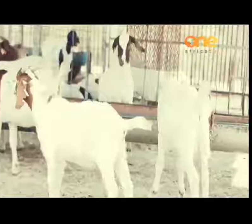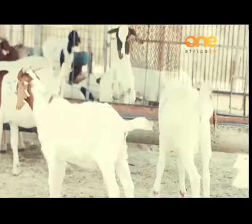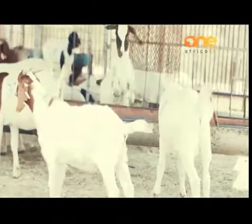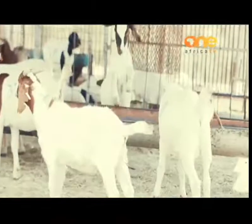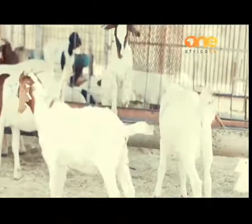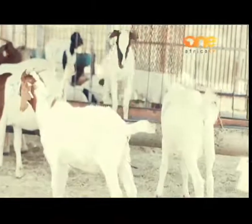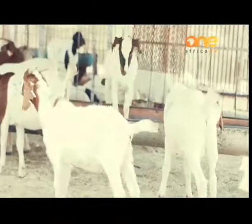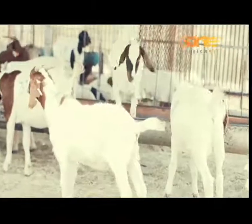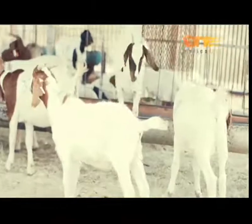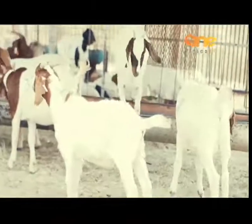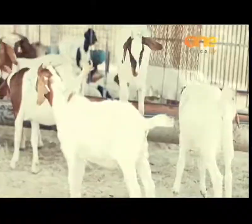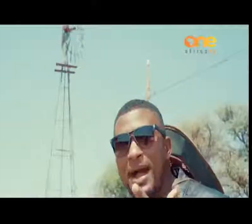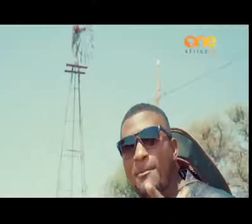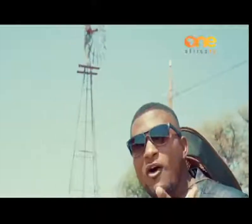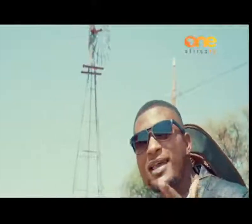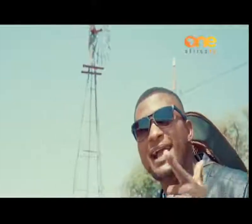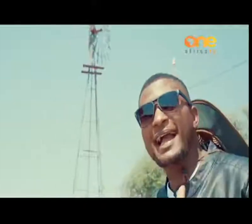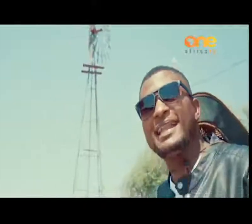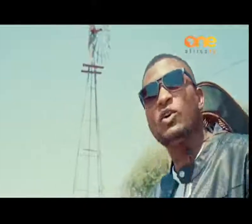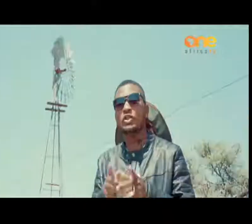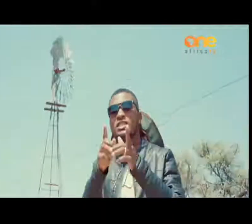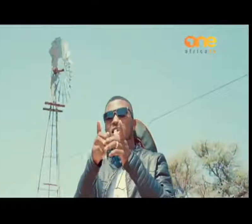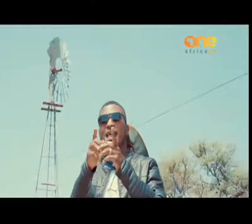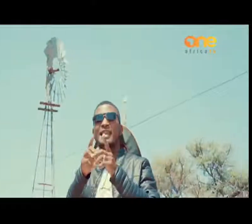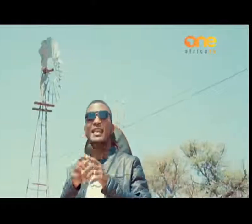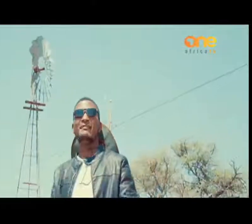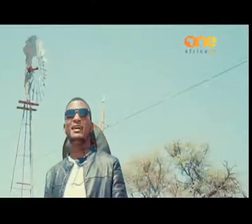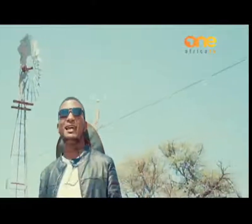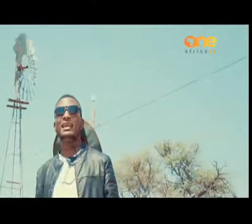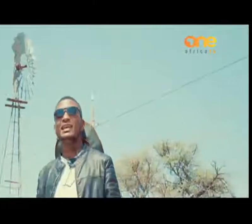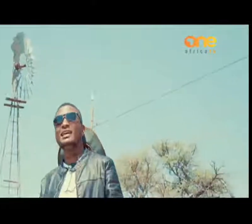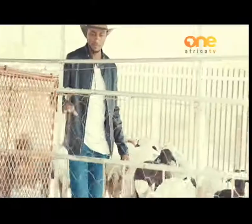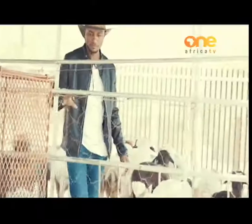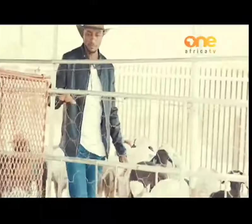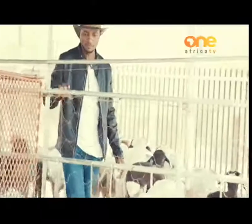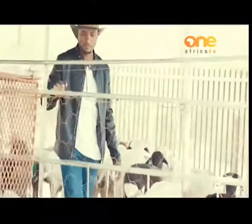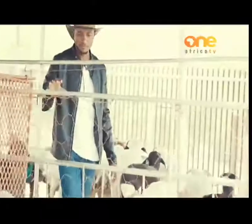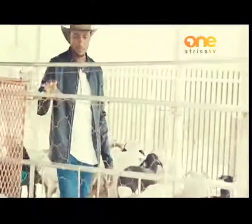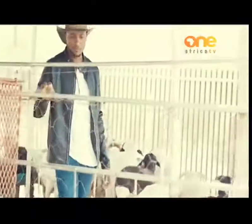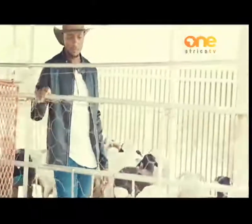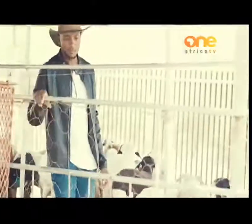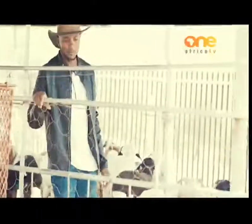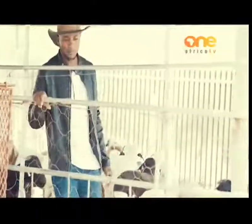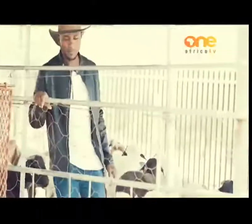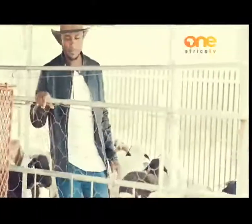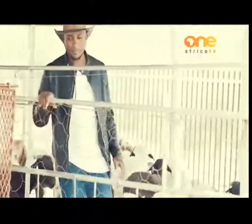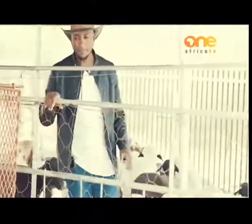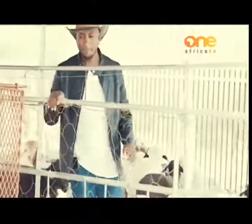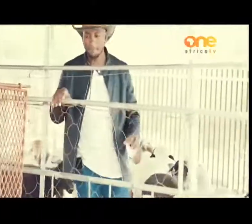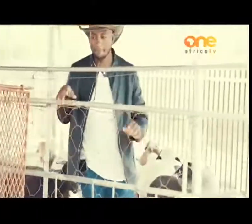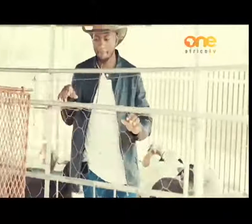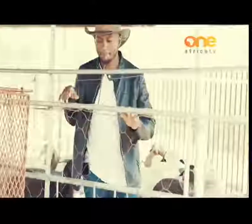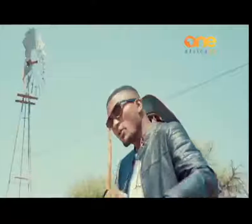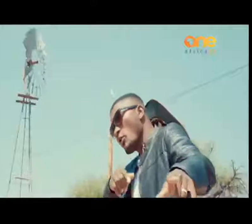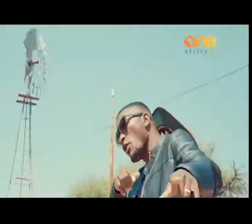tabeli pula Nokucha pamoye karingoti kanlevegeni Kanosikia tutalelwa